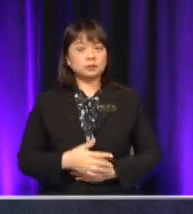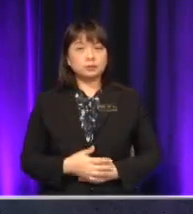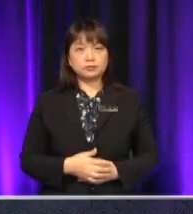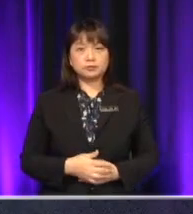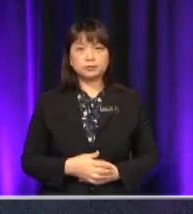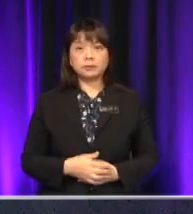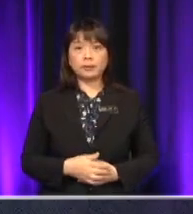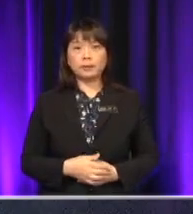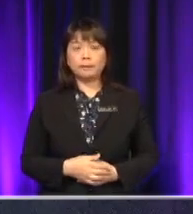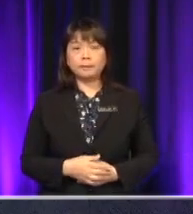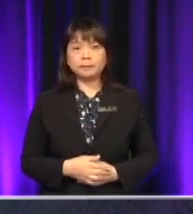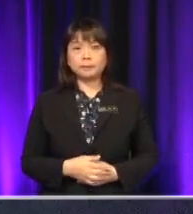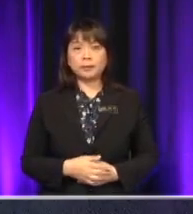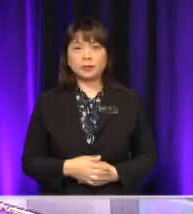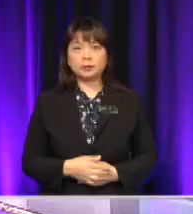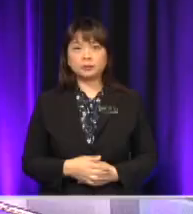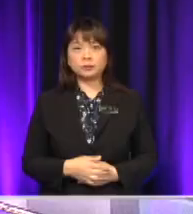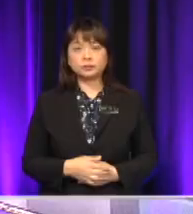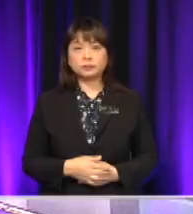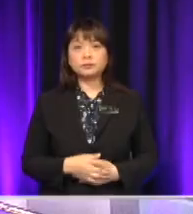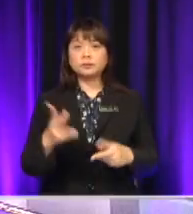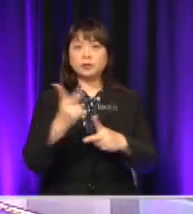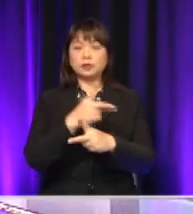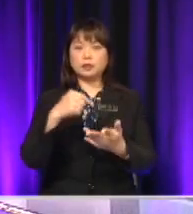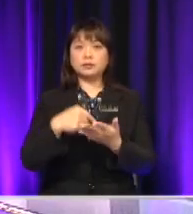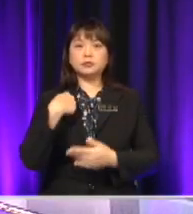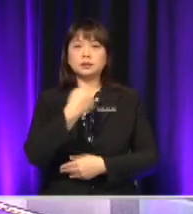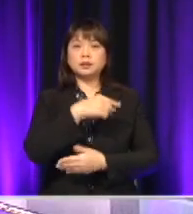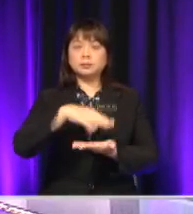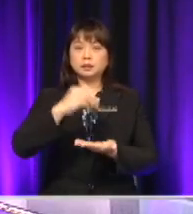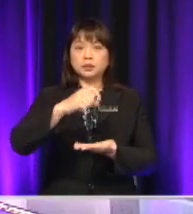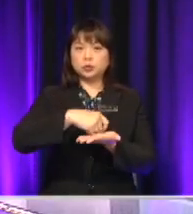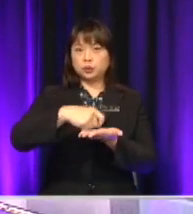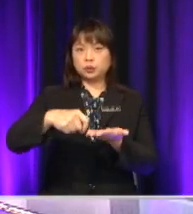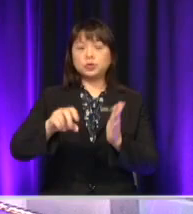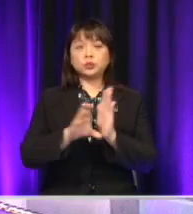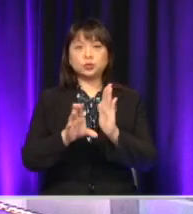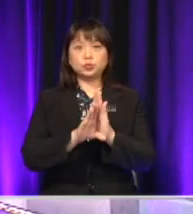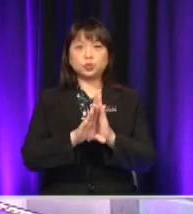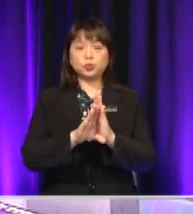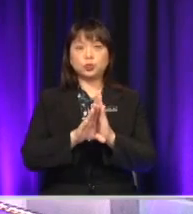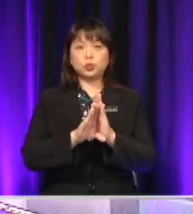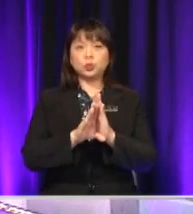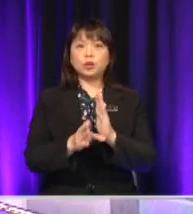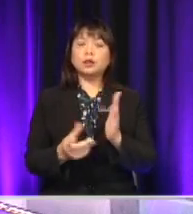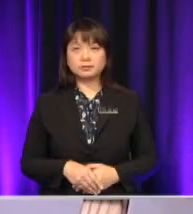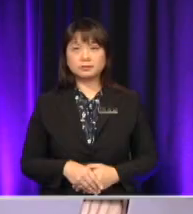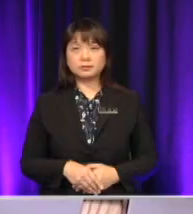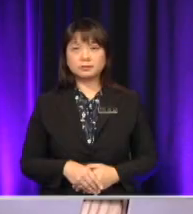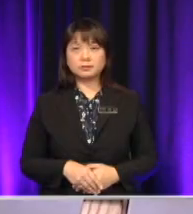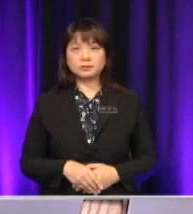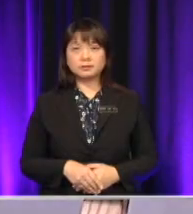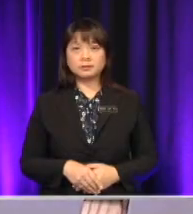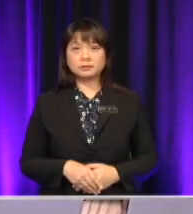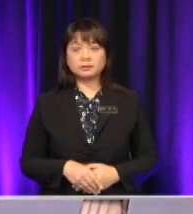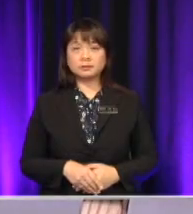cikgu ajar ya. Dan untuk yang kali ini kita belajar untuk tulis contoh lampuran yang lengkap. Cikgu, saya